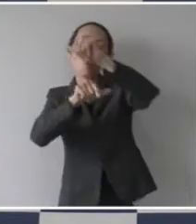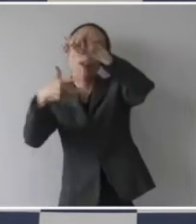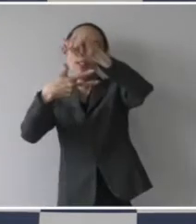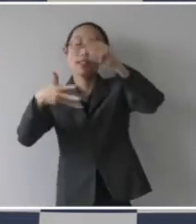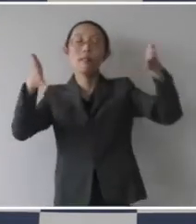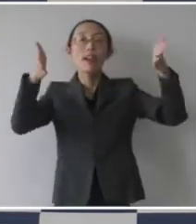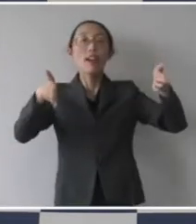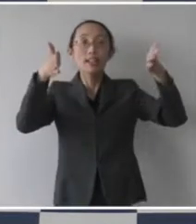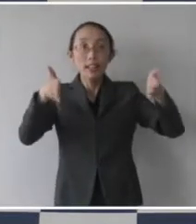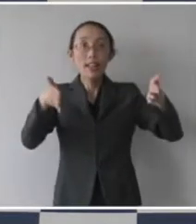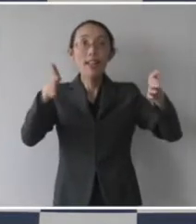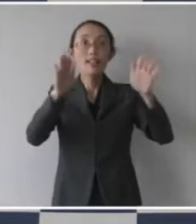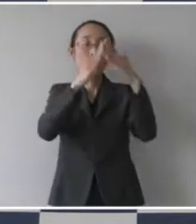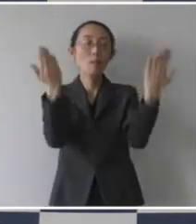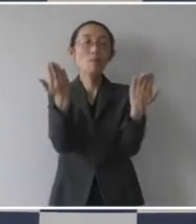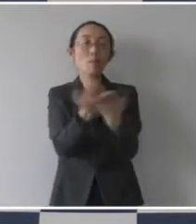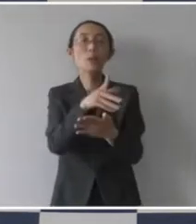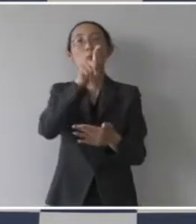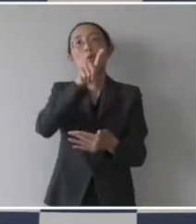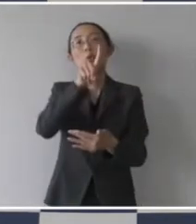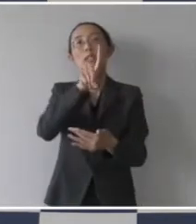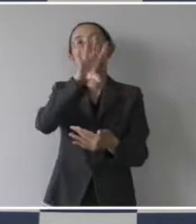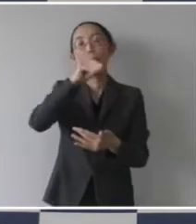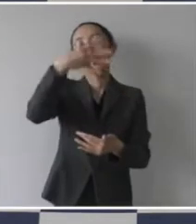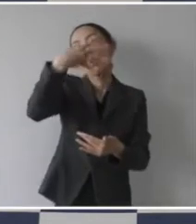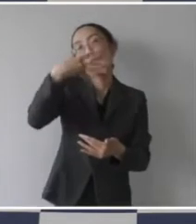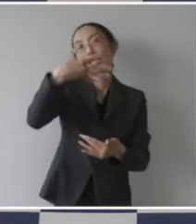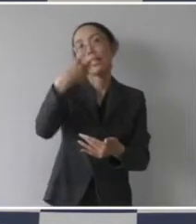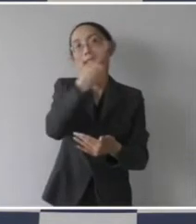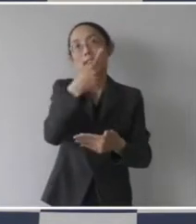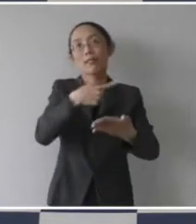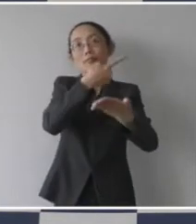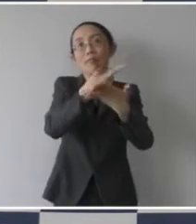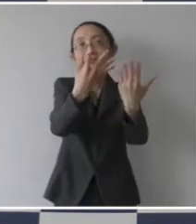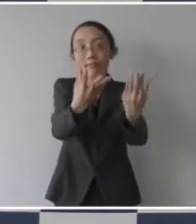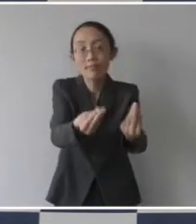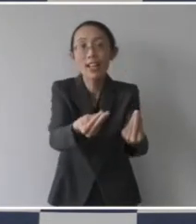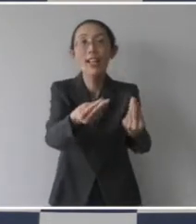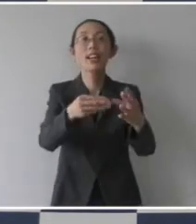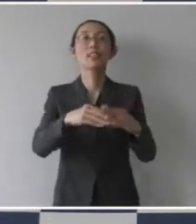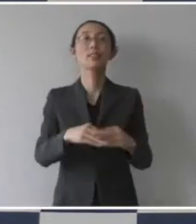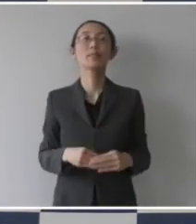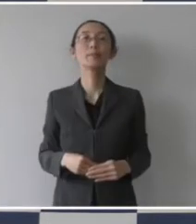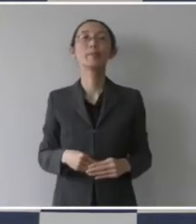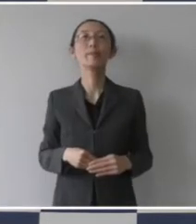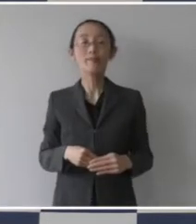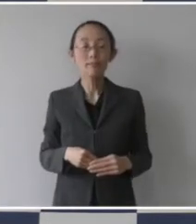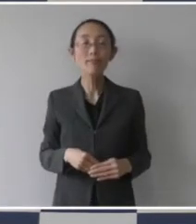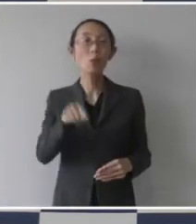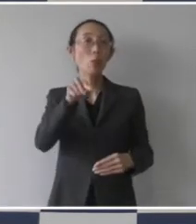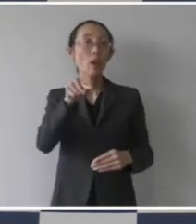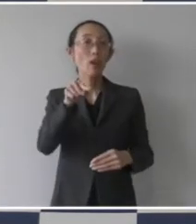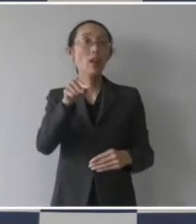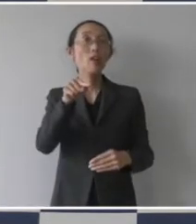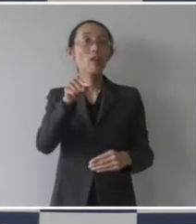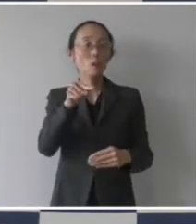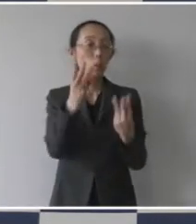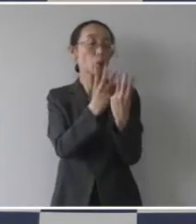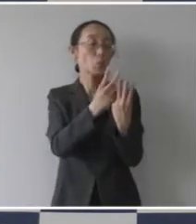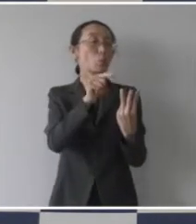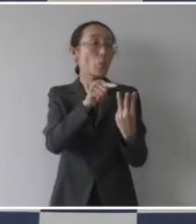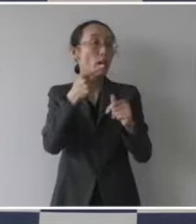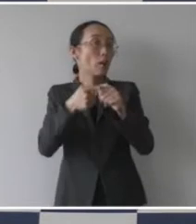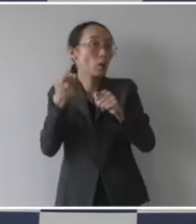で、10日間で11万4000人と約方が来場されたと。これは昨